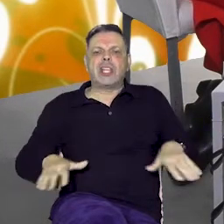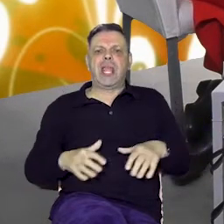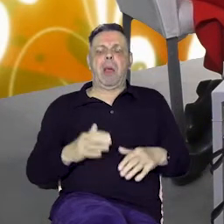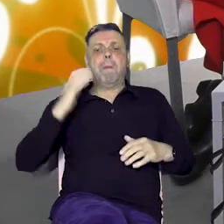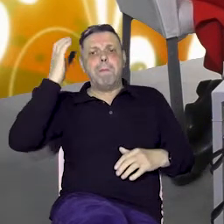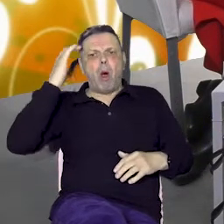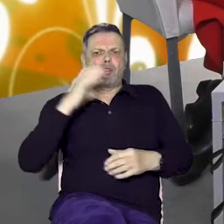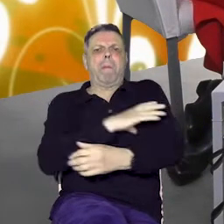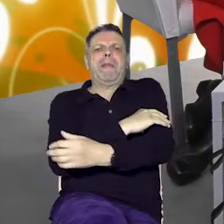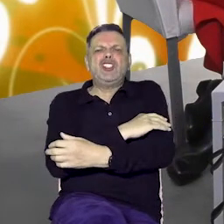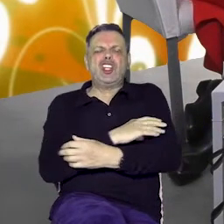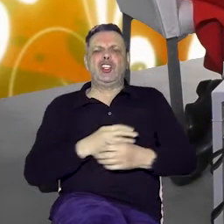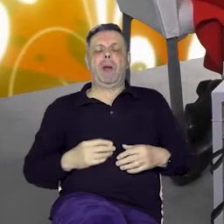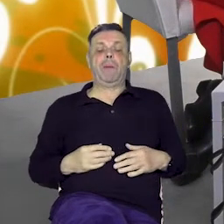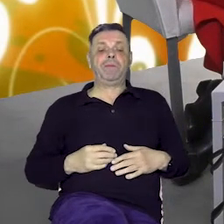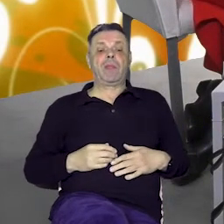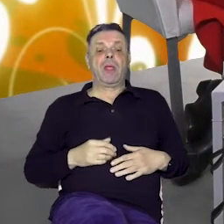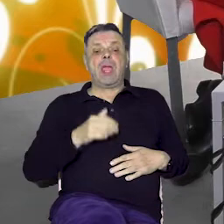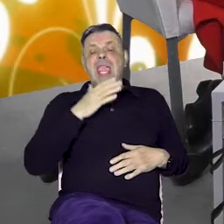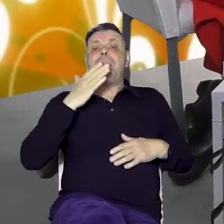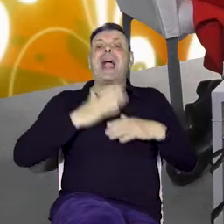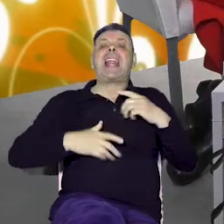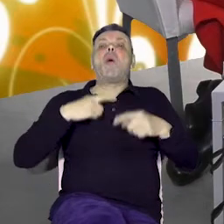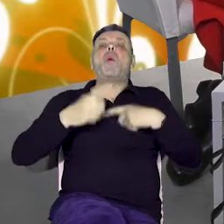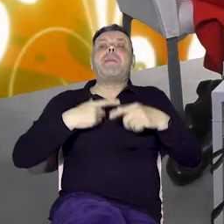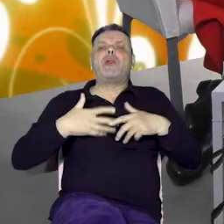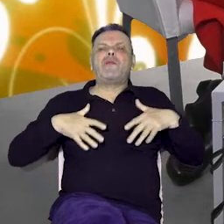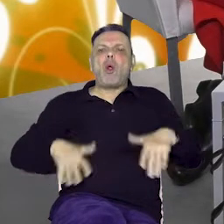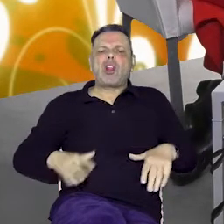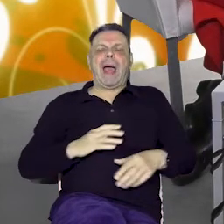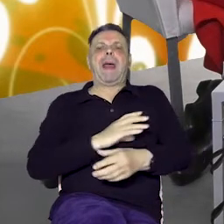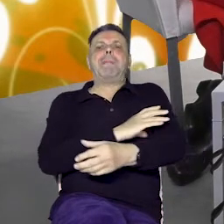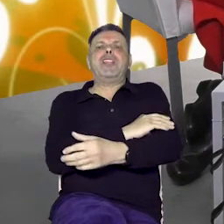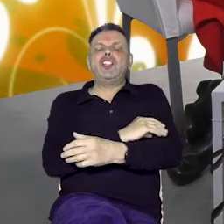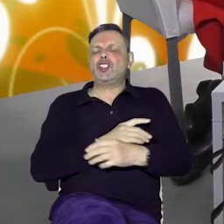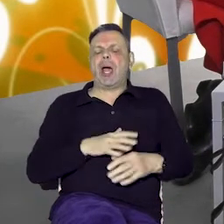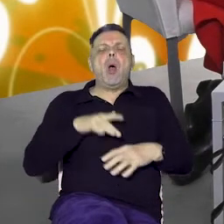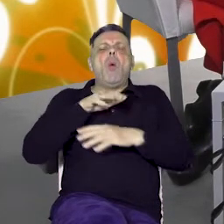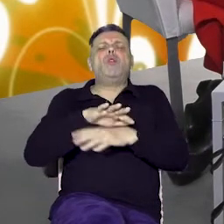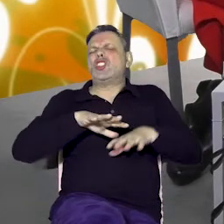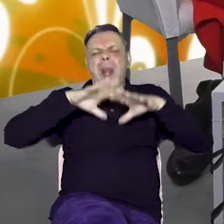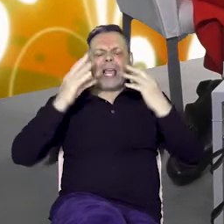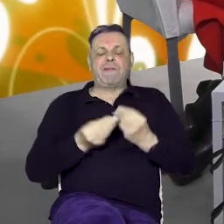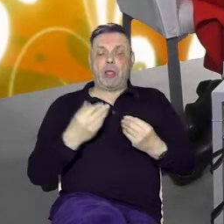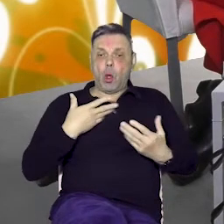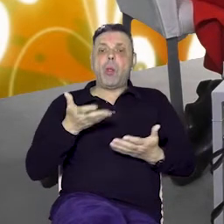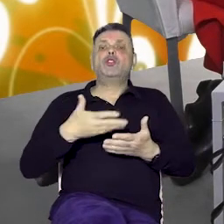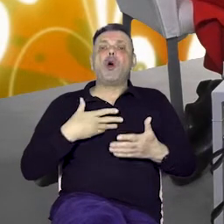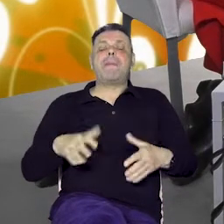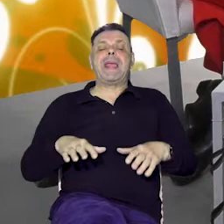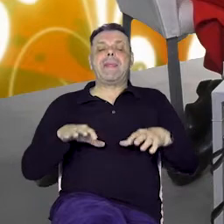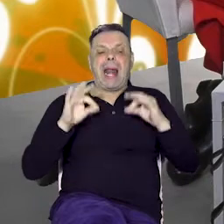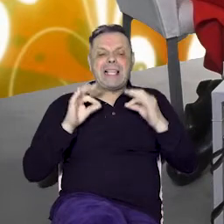u mišićima, pa na kraju do reproduktivnih organa, do mišića, utiče na sve. I to je ono što mi nazivamo stanjem